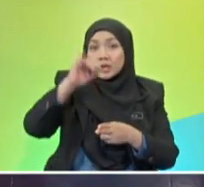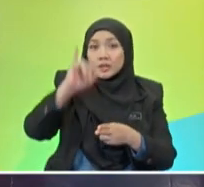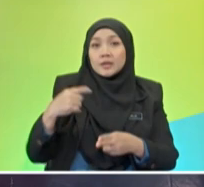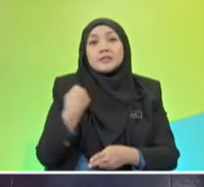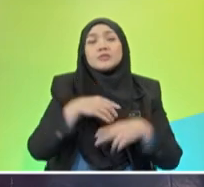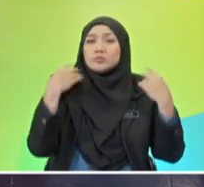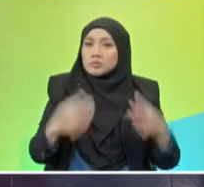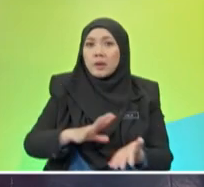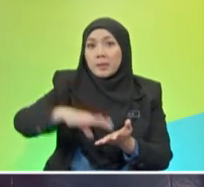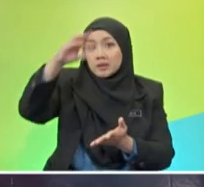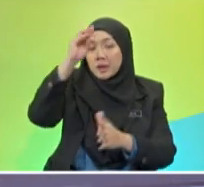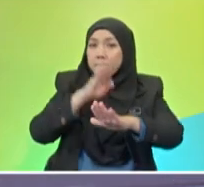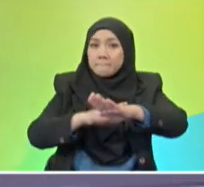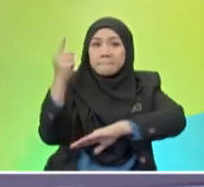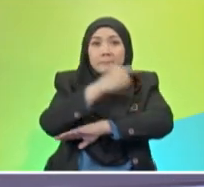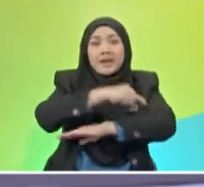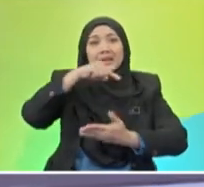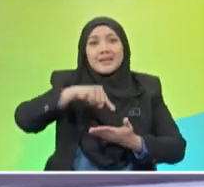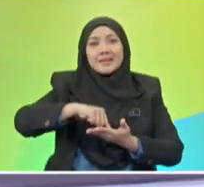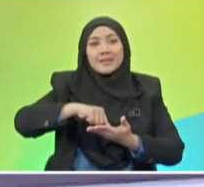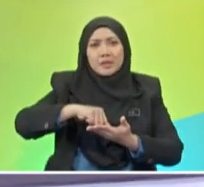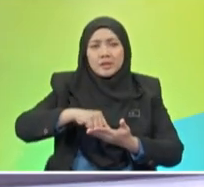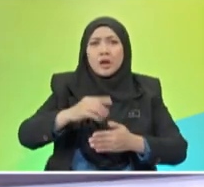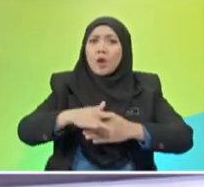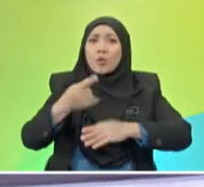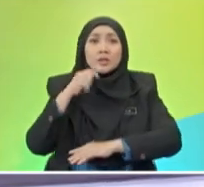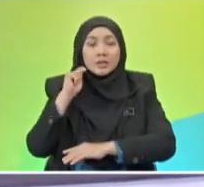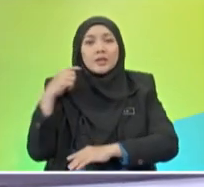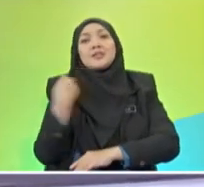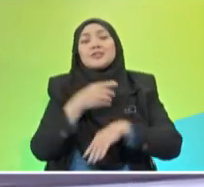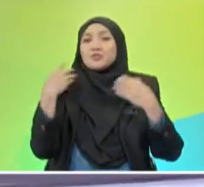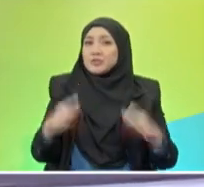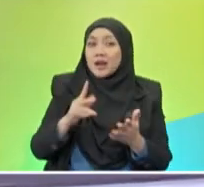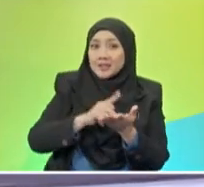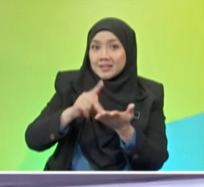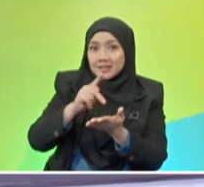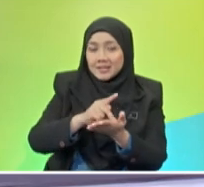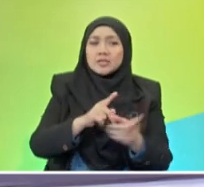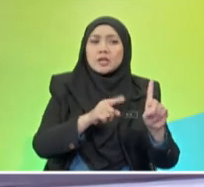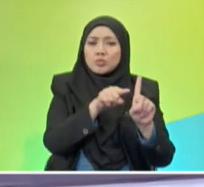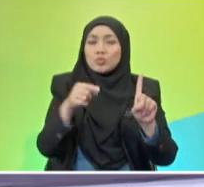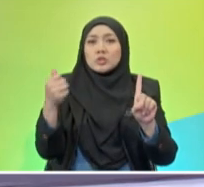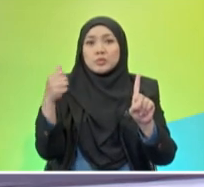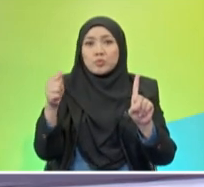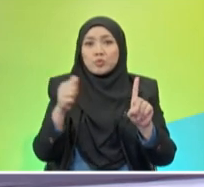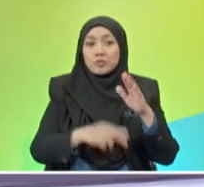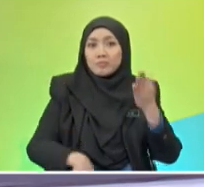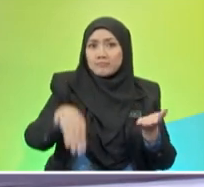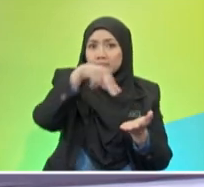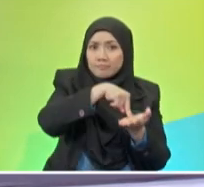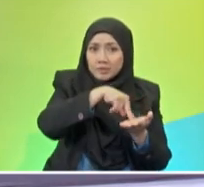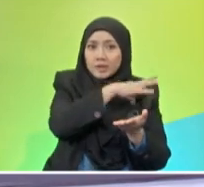cikgu? Baiklah, pada awalnya tadi kita telah membilang 1 hingga 10 secara menaik